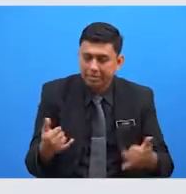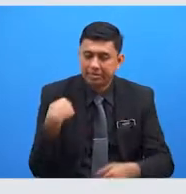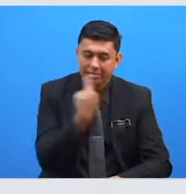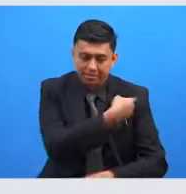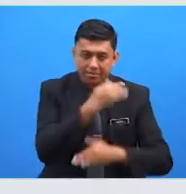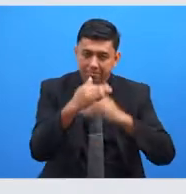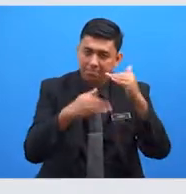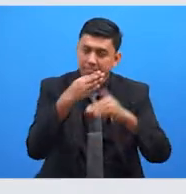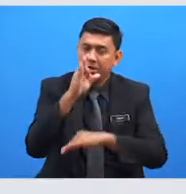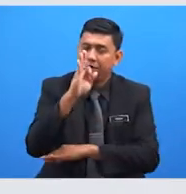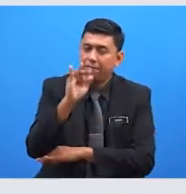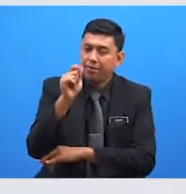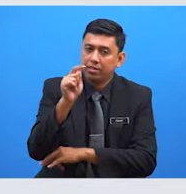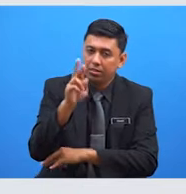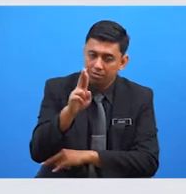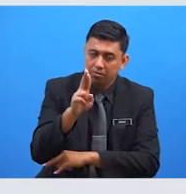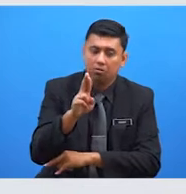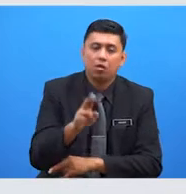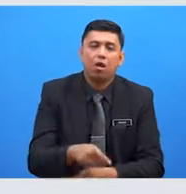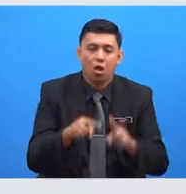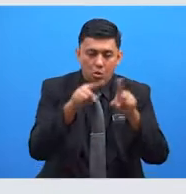Sekarang kita bina fitur kotak alert.